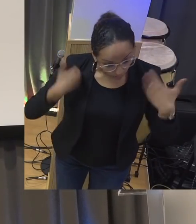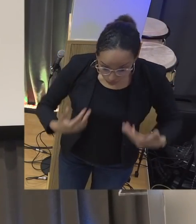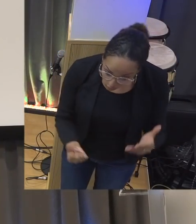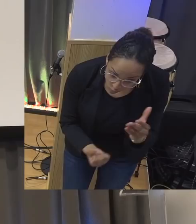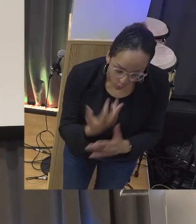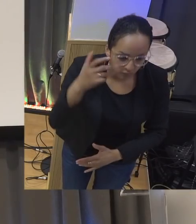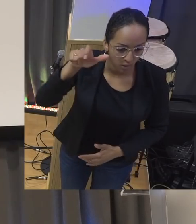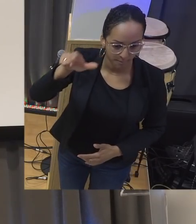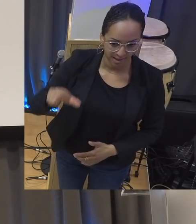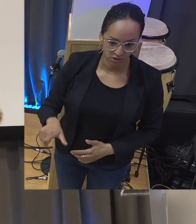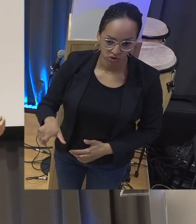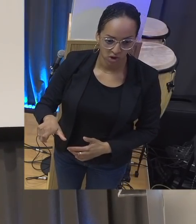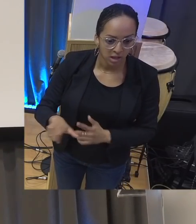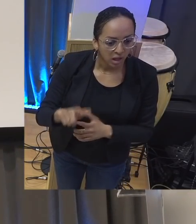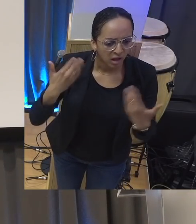problème, c'est que l'arabe, il nage vite.